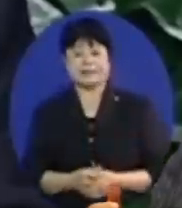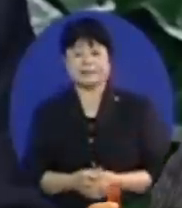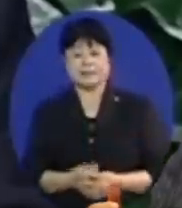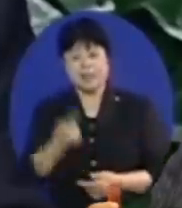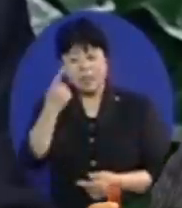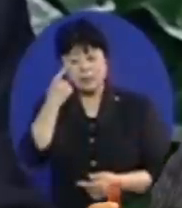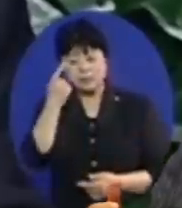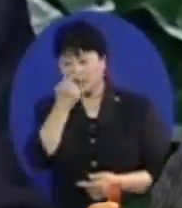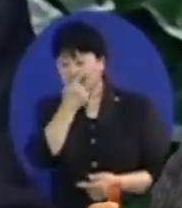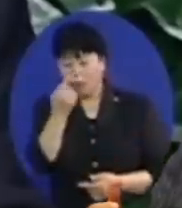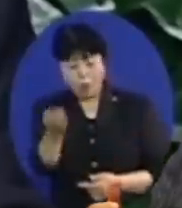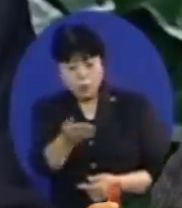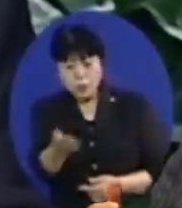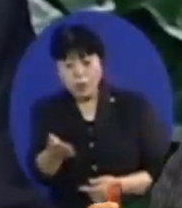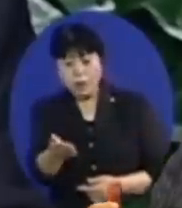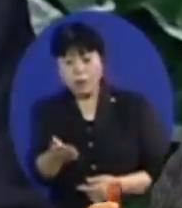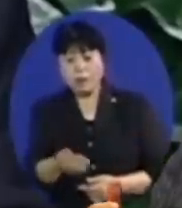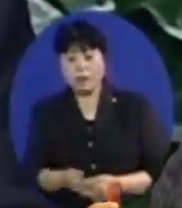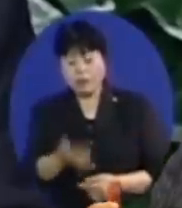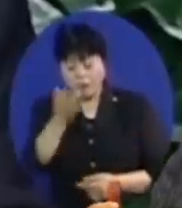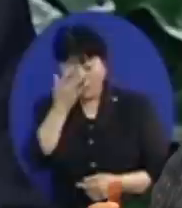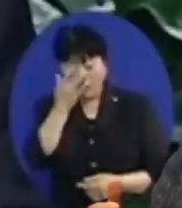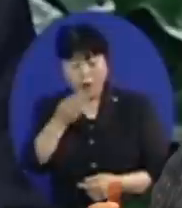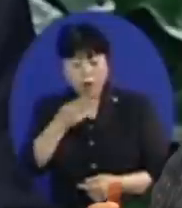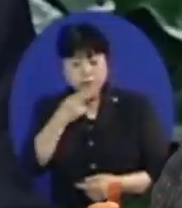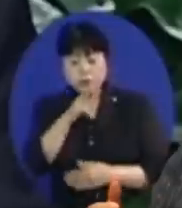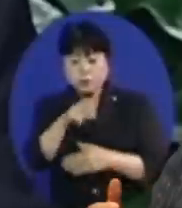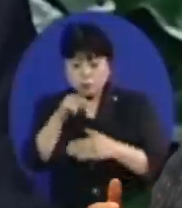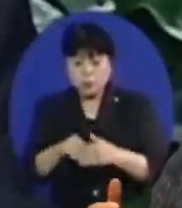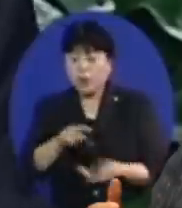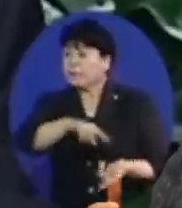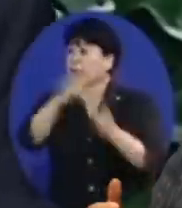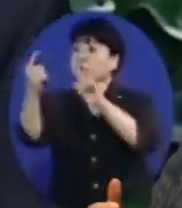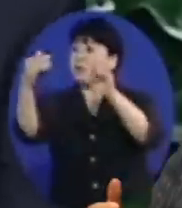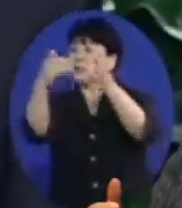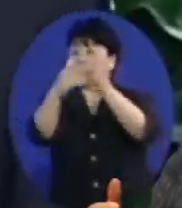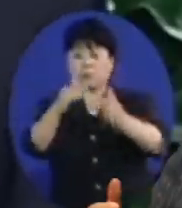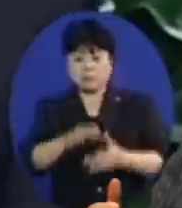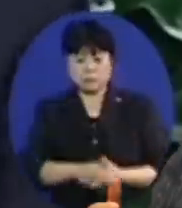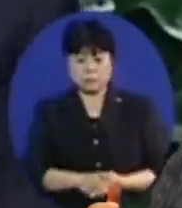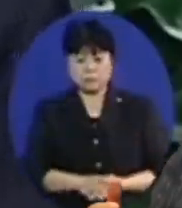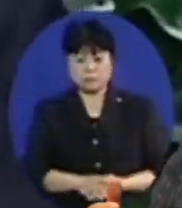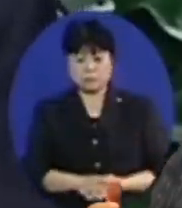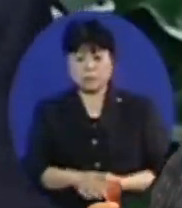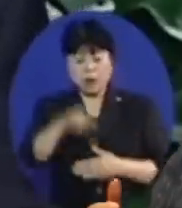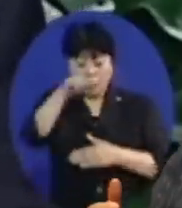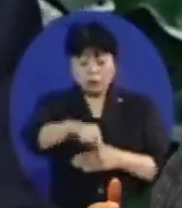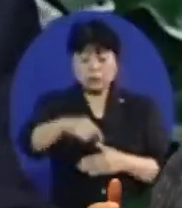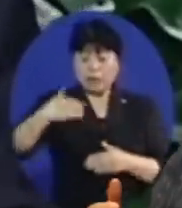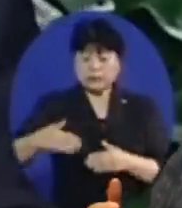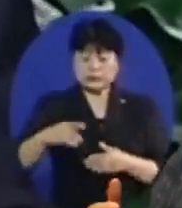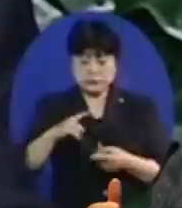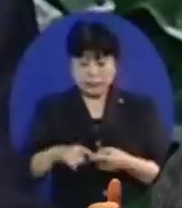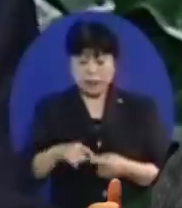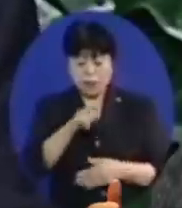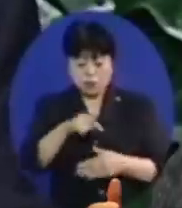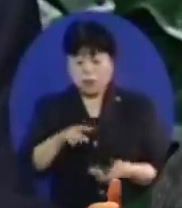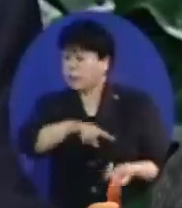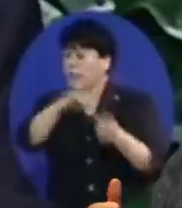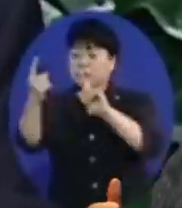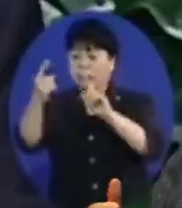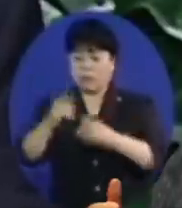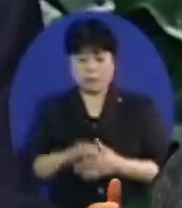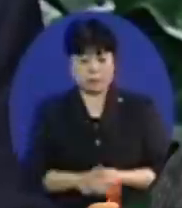눈에는 아무것도 안 보이고 육체적 감각이 없어도 내 속으로는 나았다. 겉으로는 어떻게 되었지 모르지만 내 속으로는